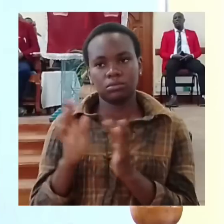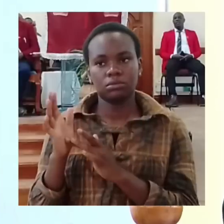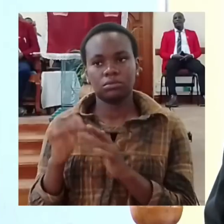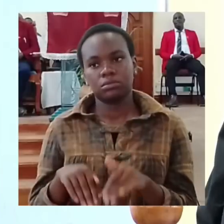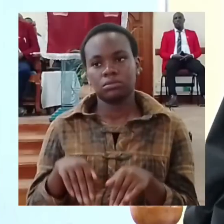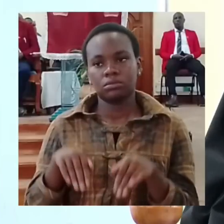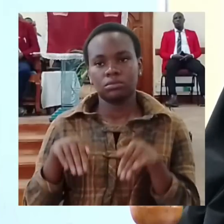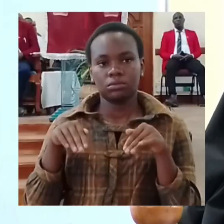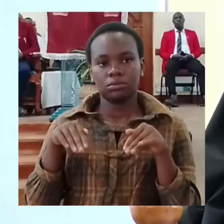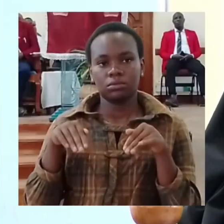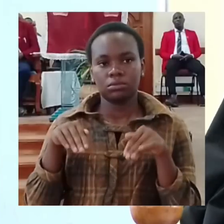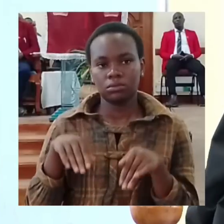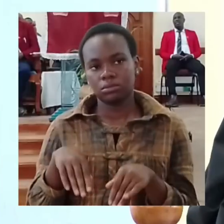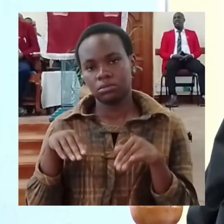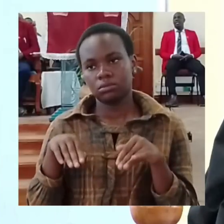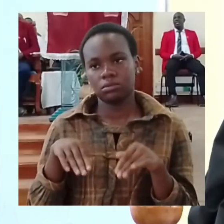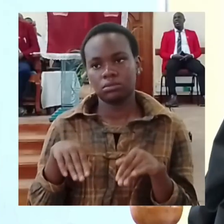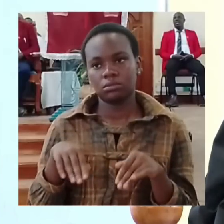Mwathani